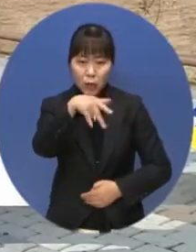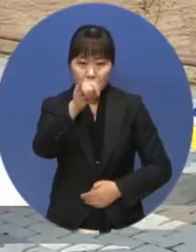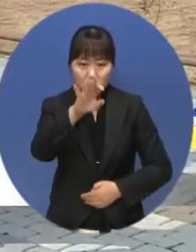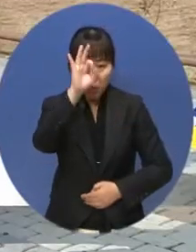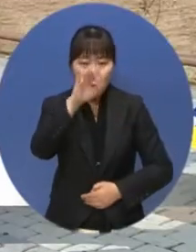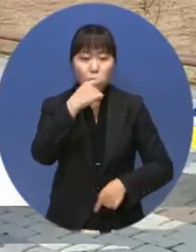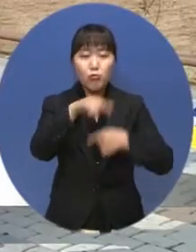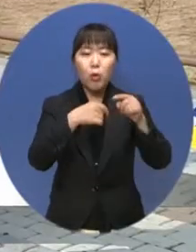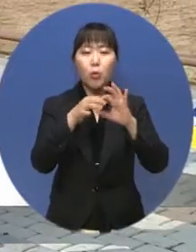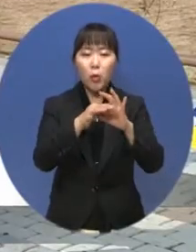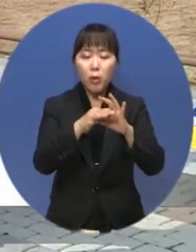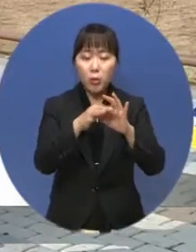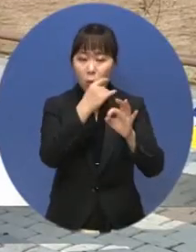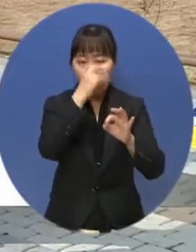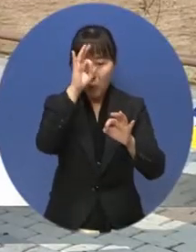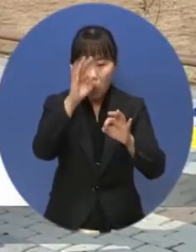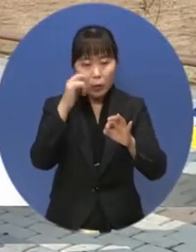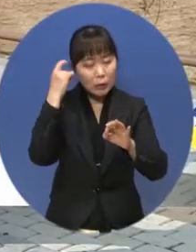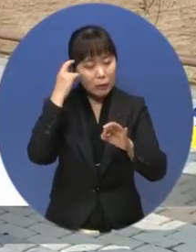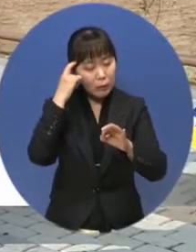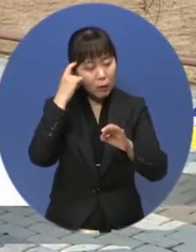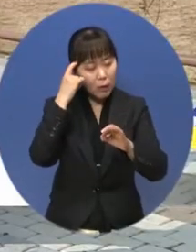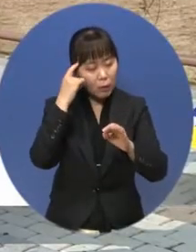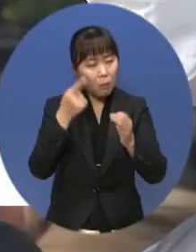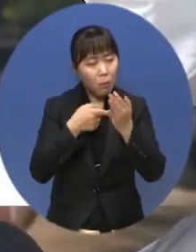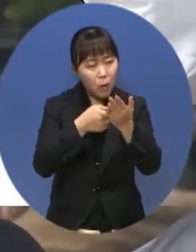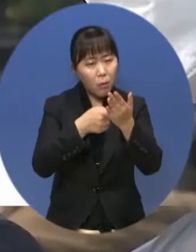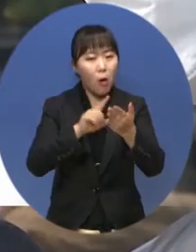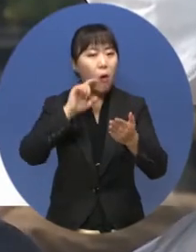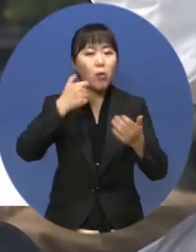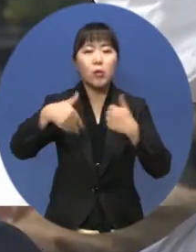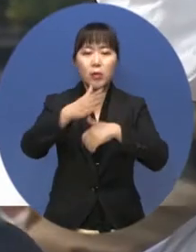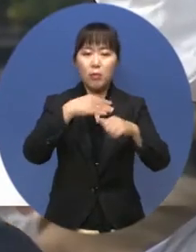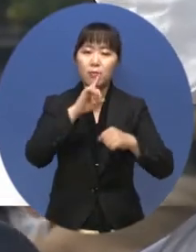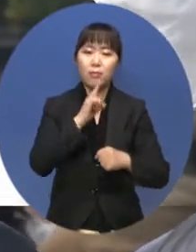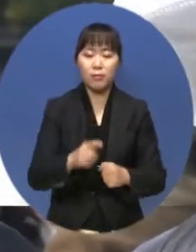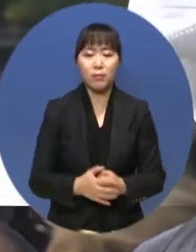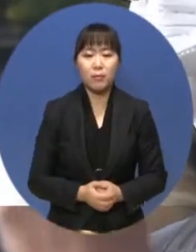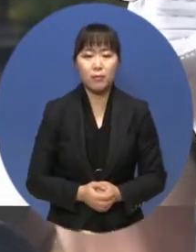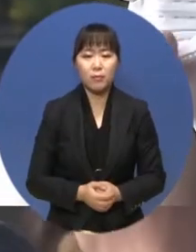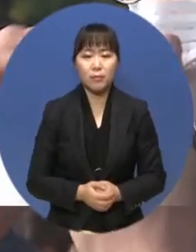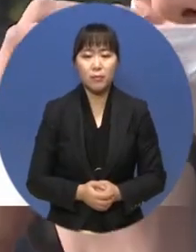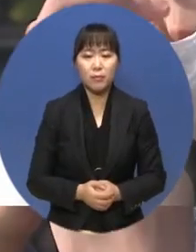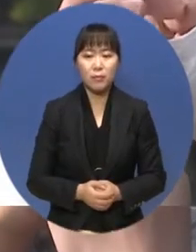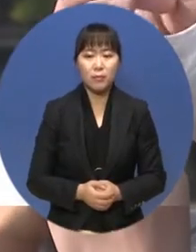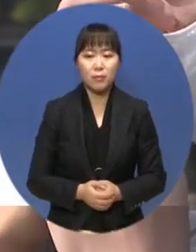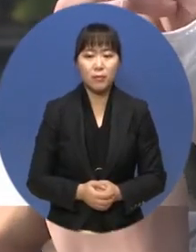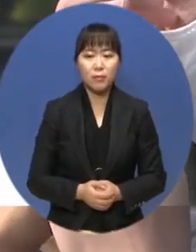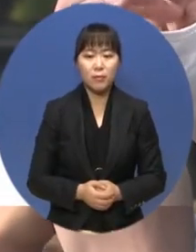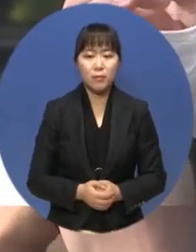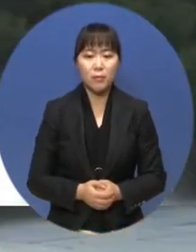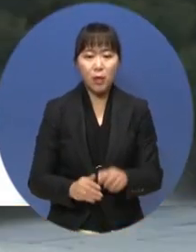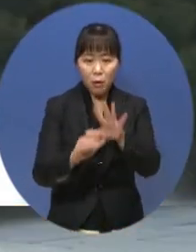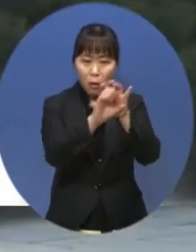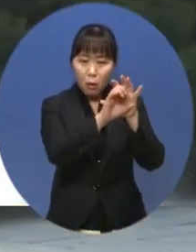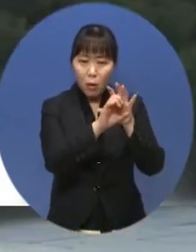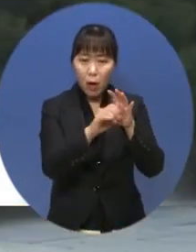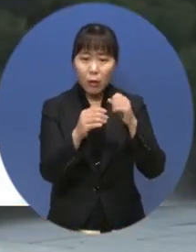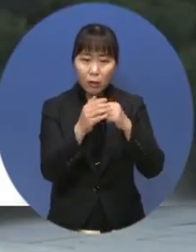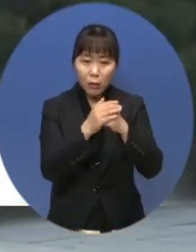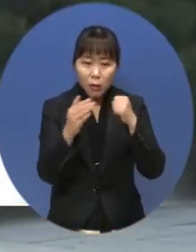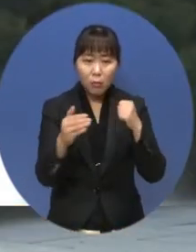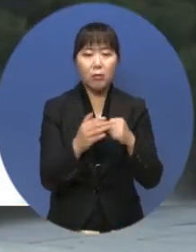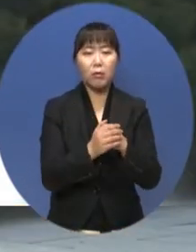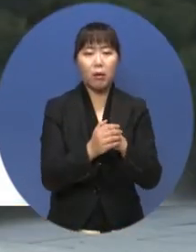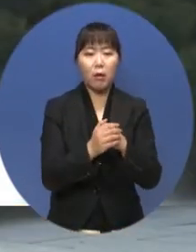월을 통해 접근하고 의견을 게시하기 어려운 실정이라고 꼬집었습니다 리어 코로나 입으로 비대면 수업이